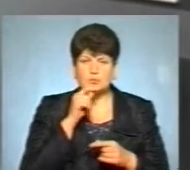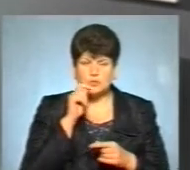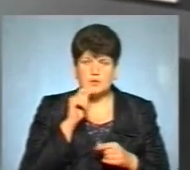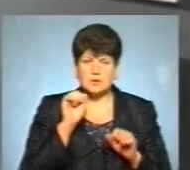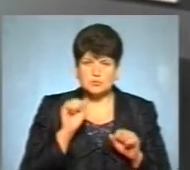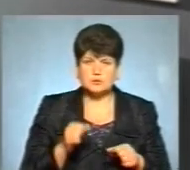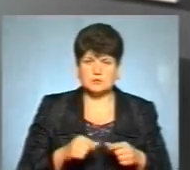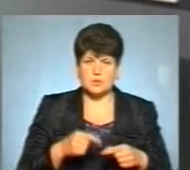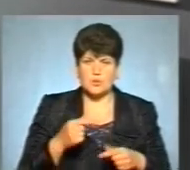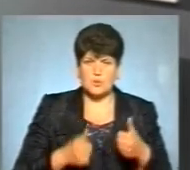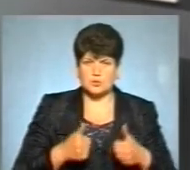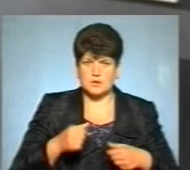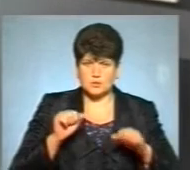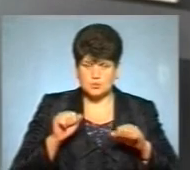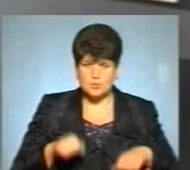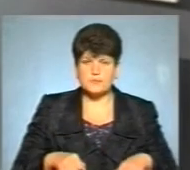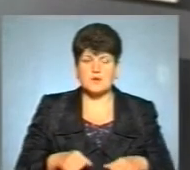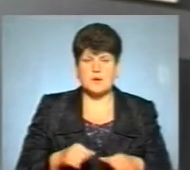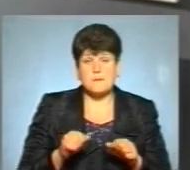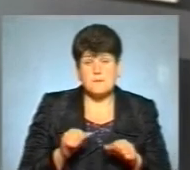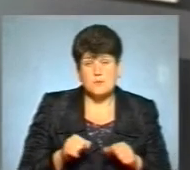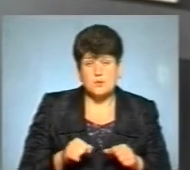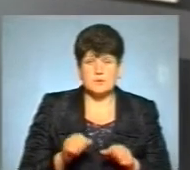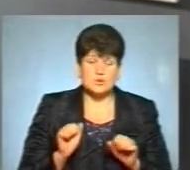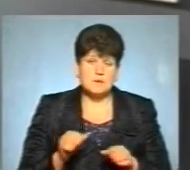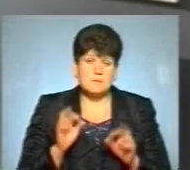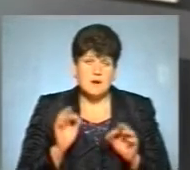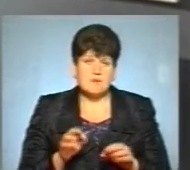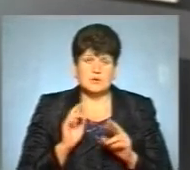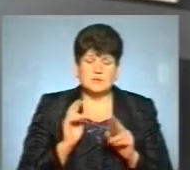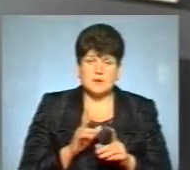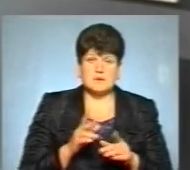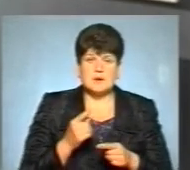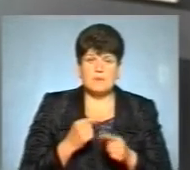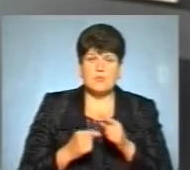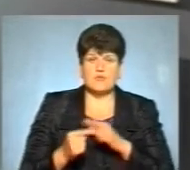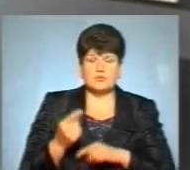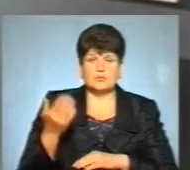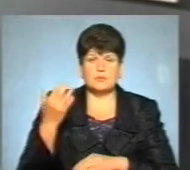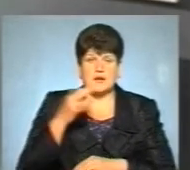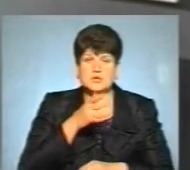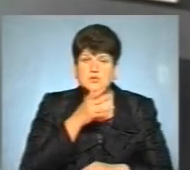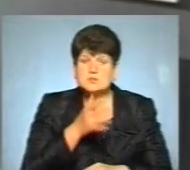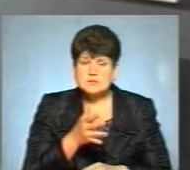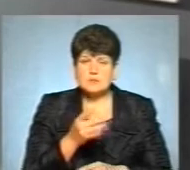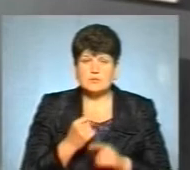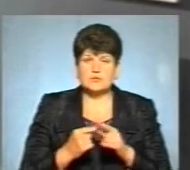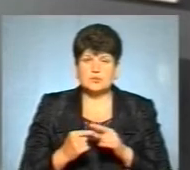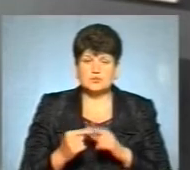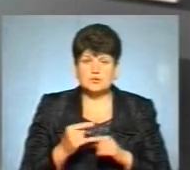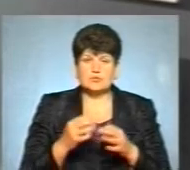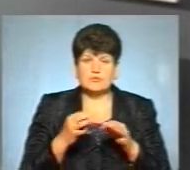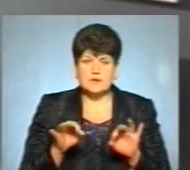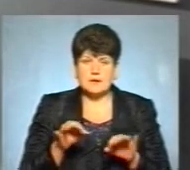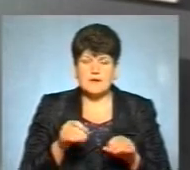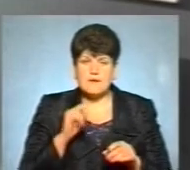спроможною, нам треба, напевно, можливо, ну, я не знаю, чи так правильно чи ні сказати, але повернутися до попередніх часів і вернутися до вільних економічних зон,